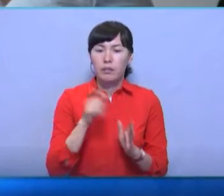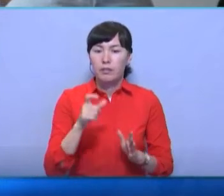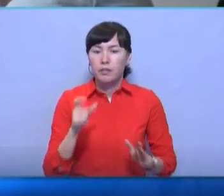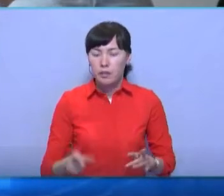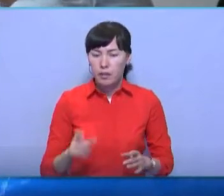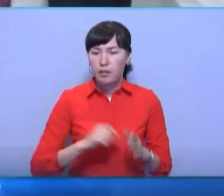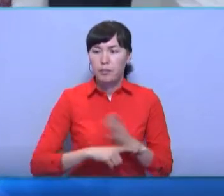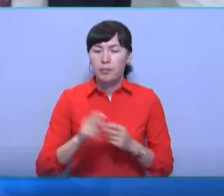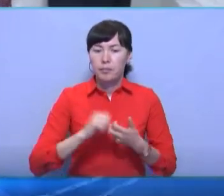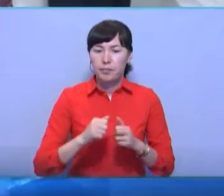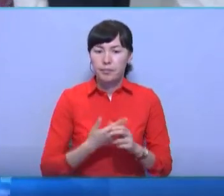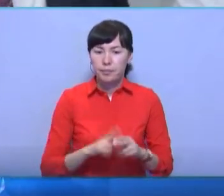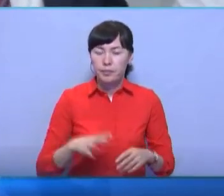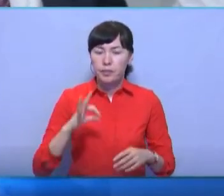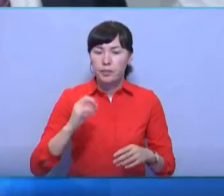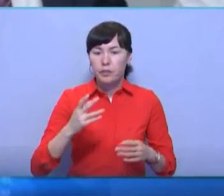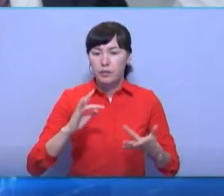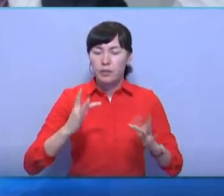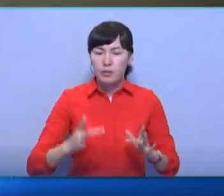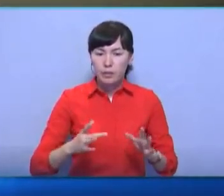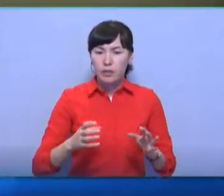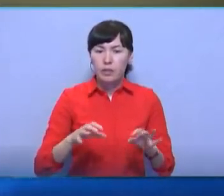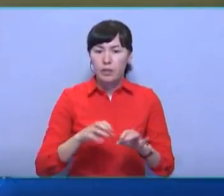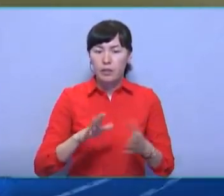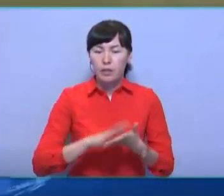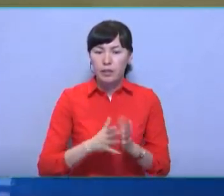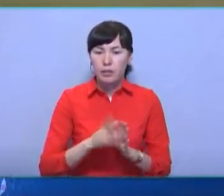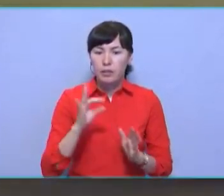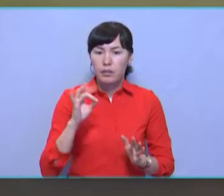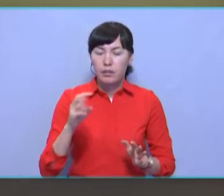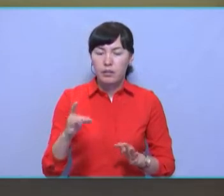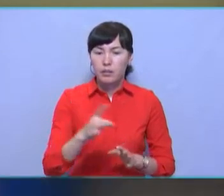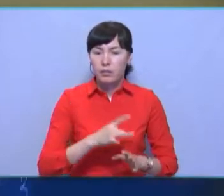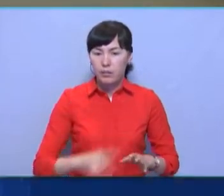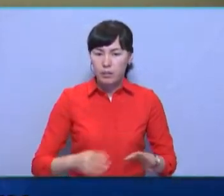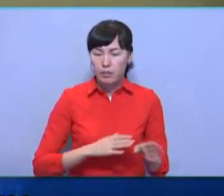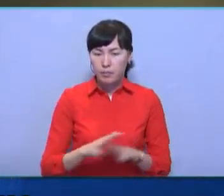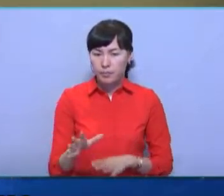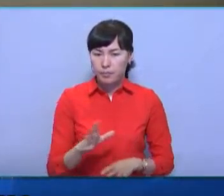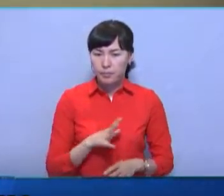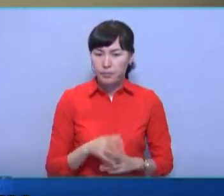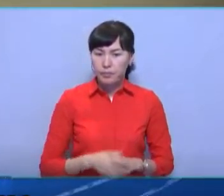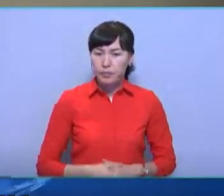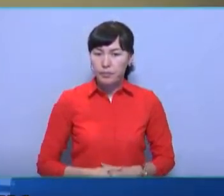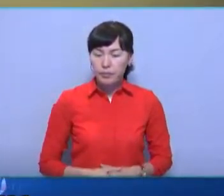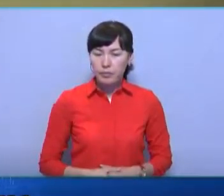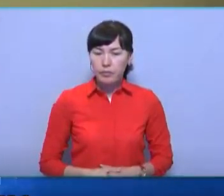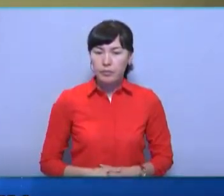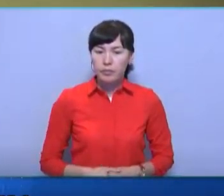сөз етіп отырған мәселе мынау әлеуметтік желіде желді ескен оқиға Қазығұрт ауданында орын алған еді.